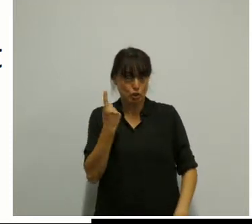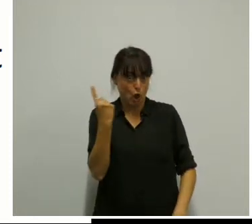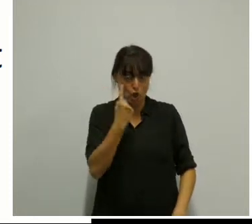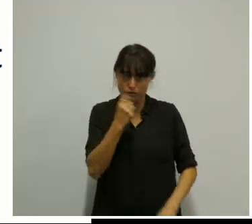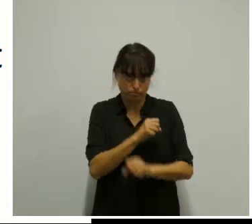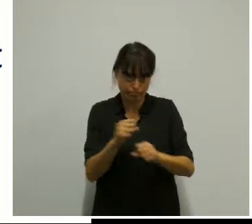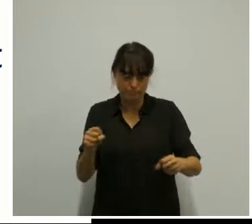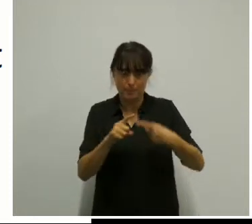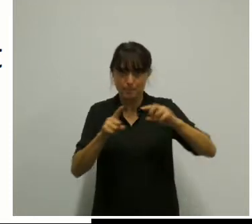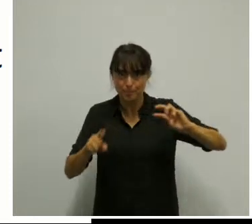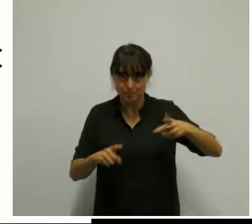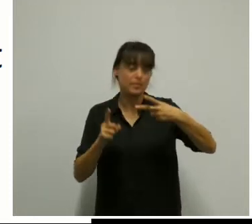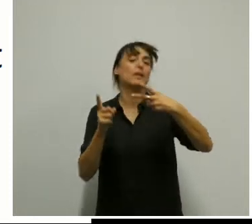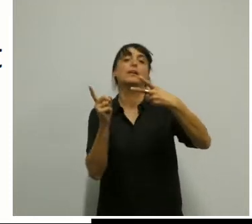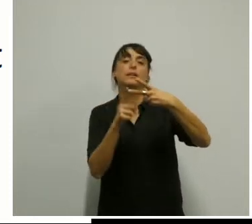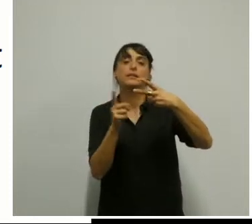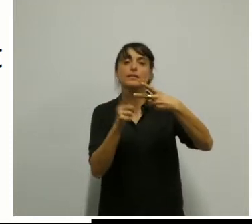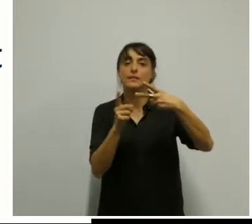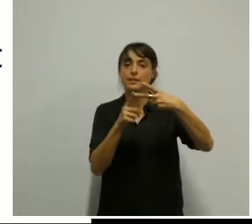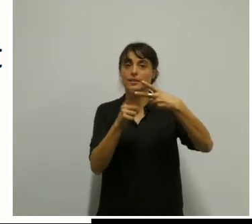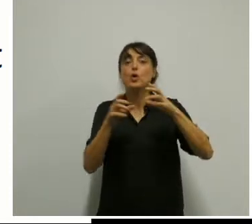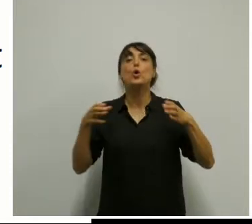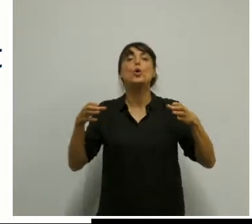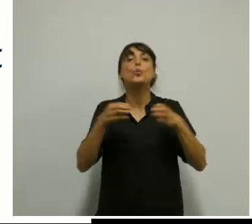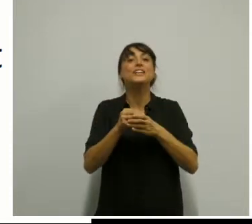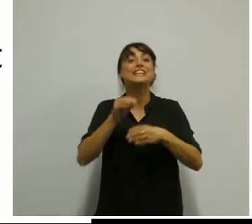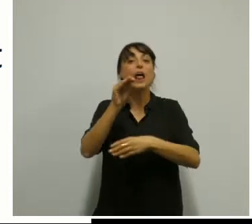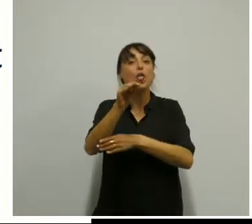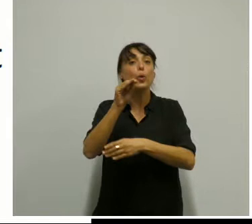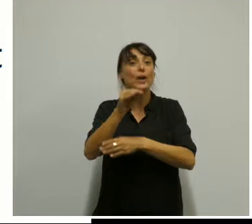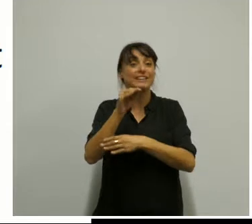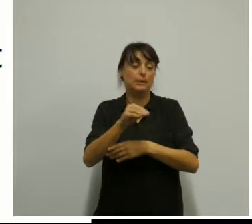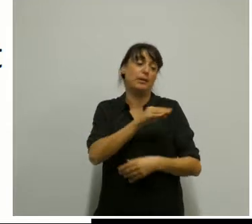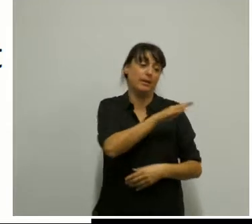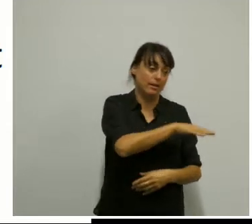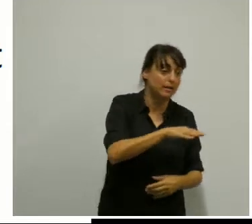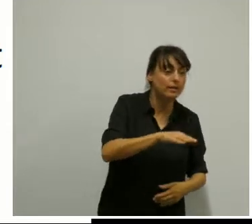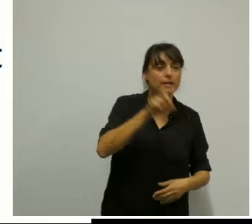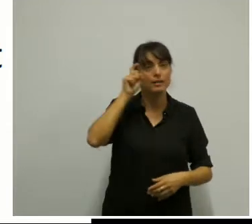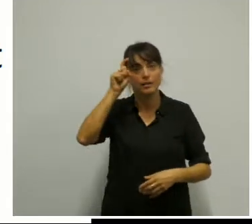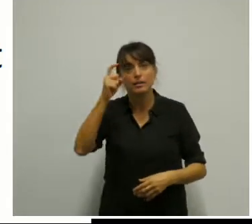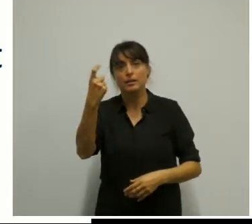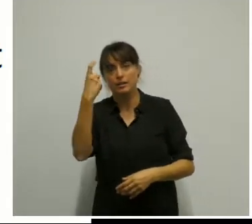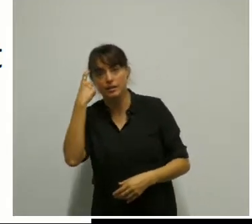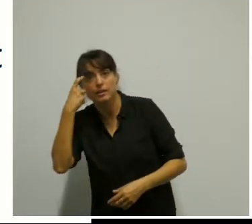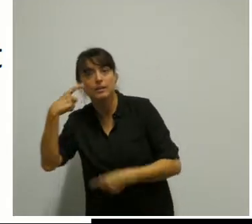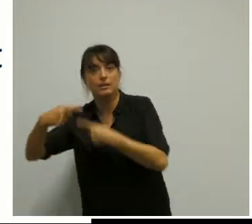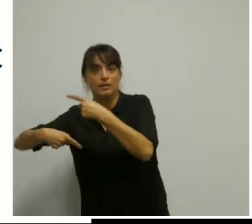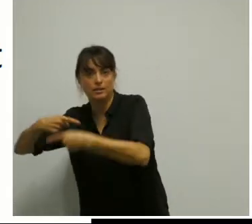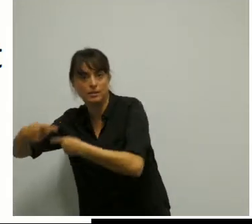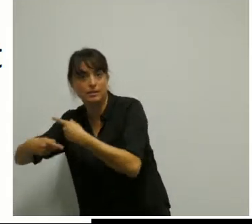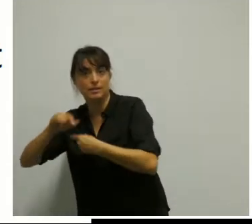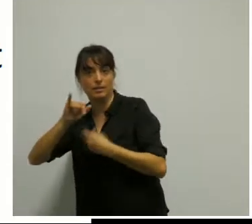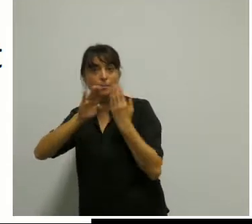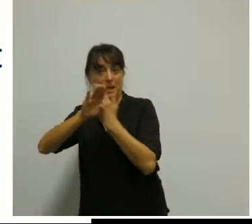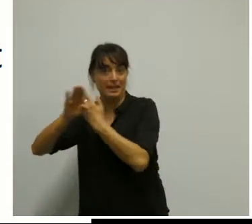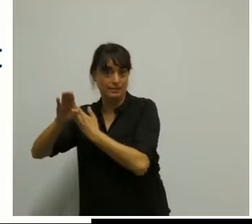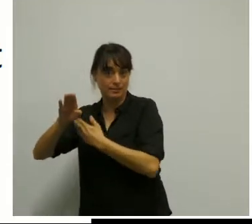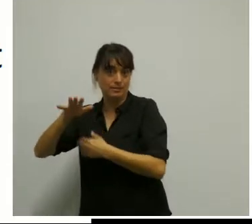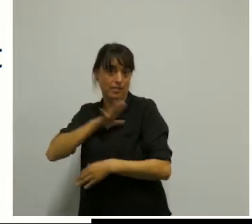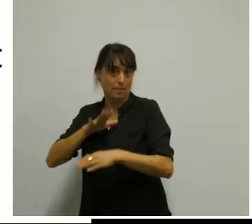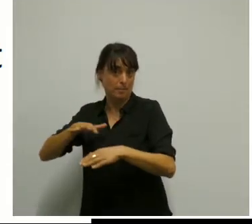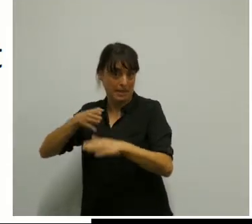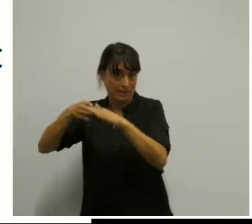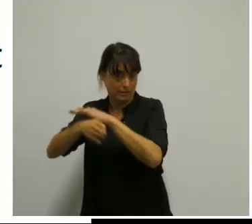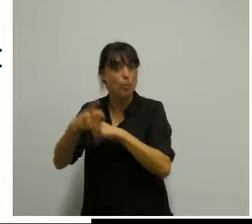ens queda també? Doncs sobretot a la comunitat educativa, des de nens, mestres, familiars i veïns del barri que entren, perquè vosaltres, si voleu, a la